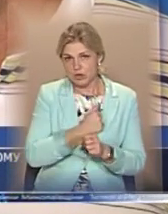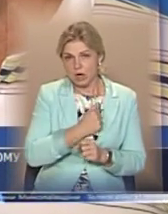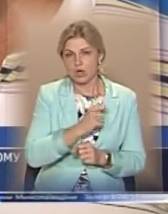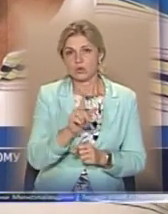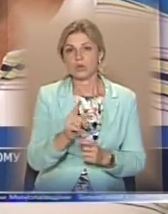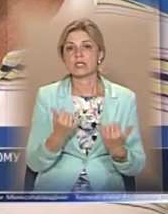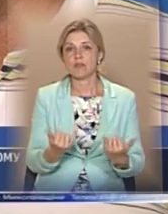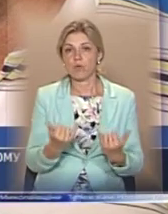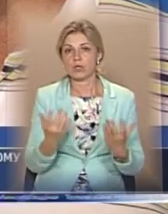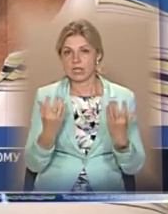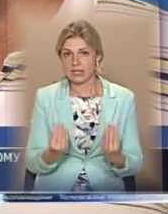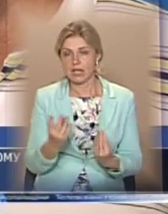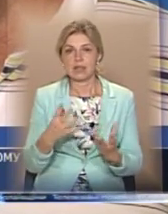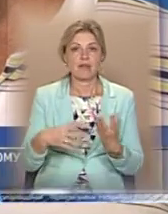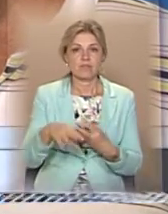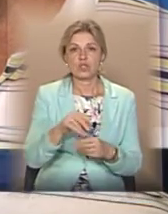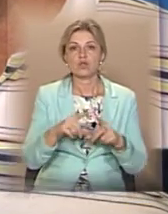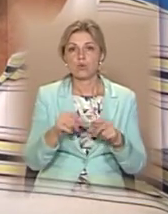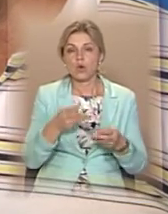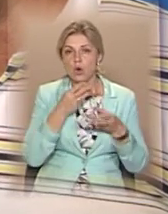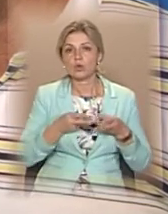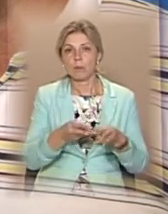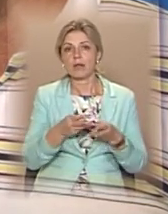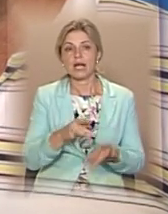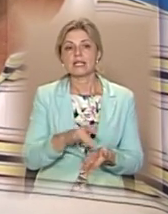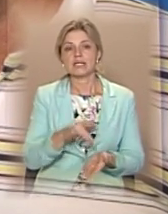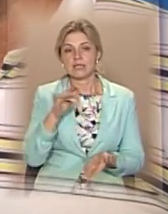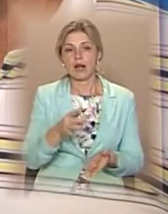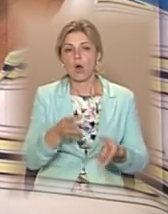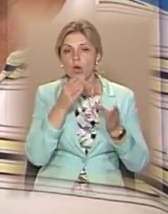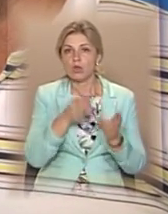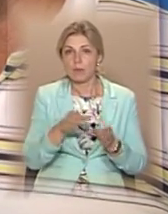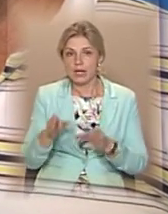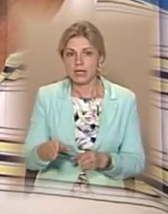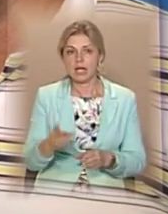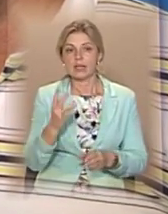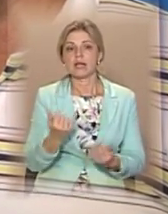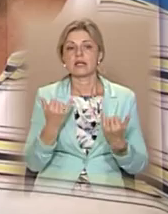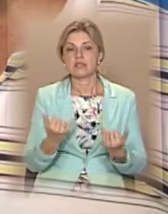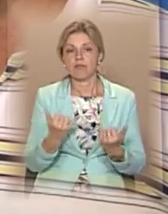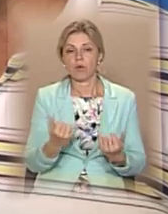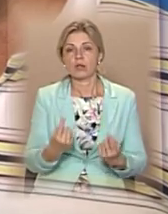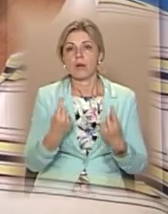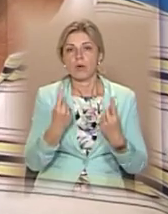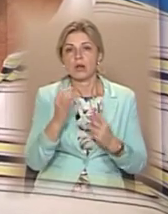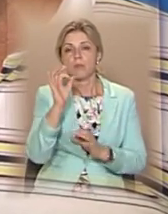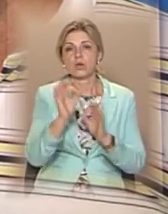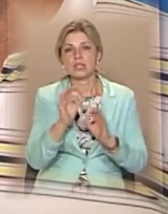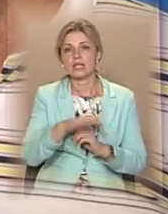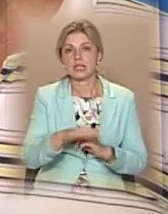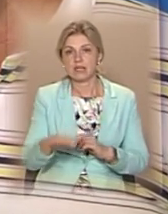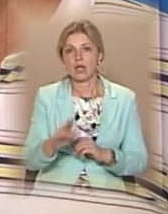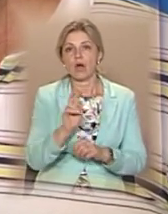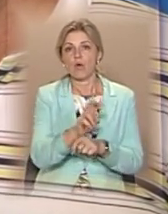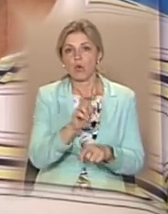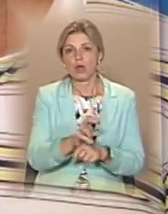сегодняшний день не все школы опалюються центральным опалением. На сьогоднішній день великі відсотки дітей, коли ходять